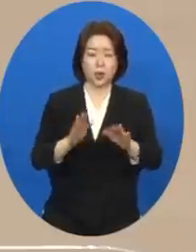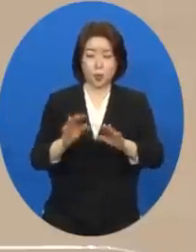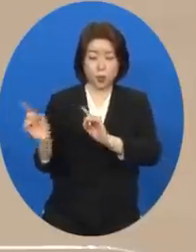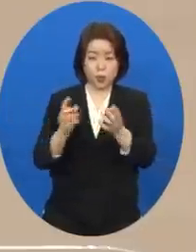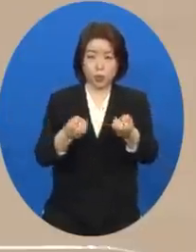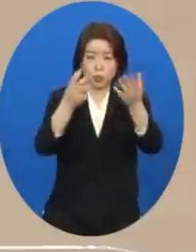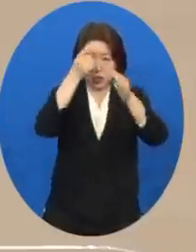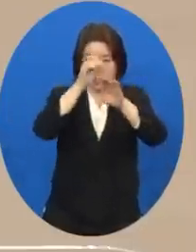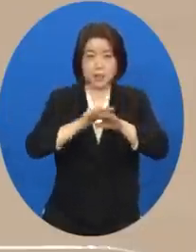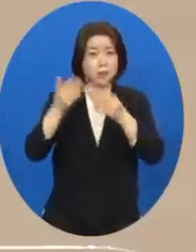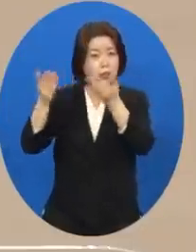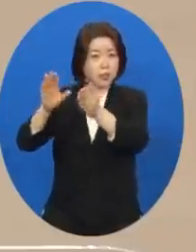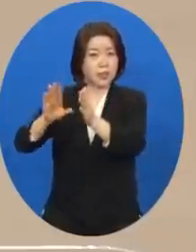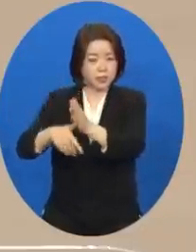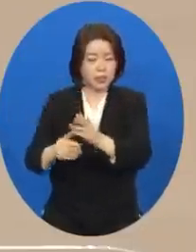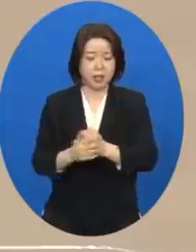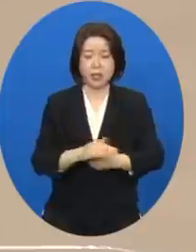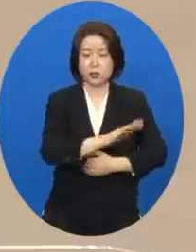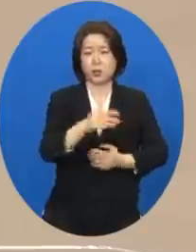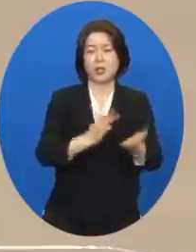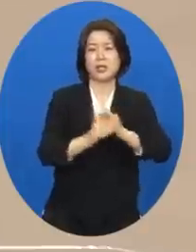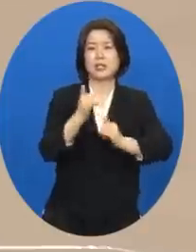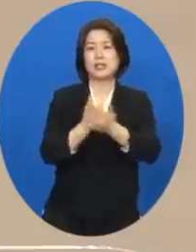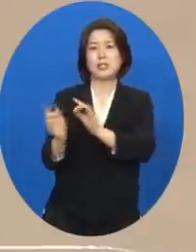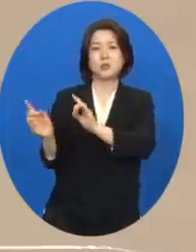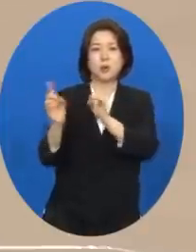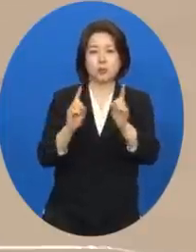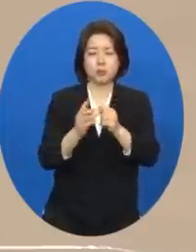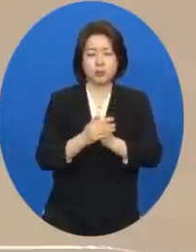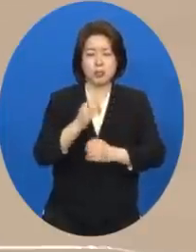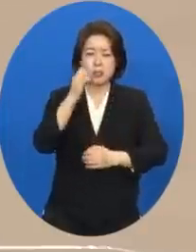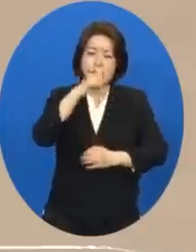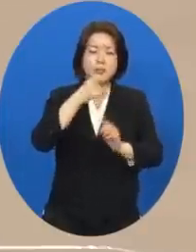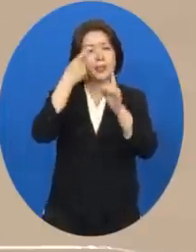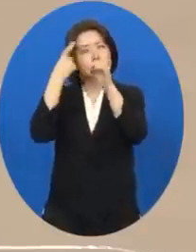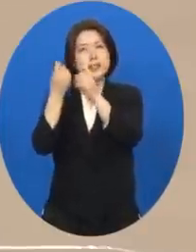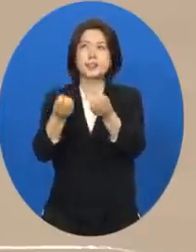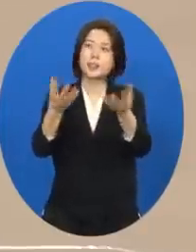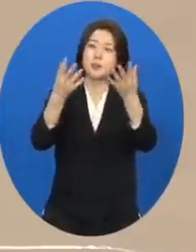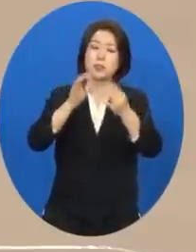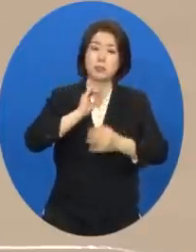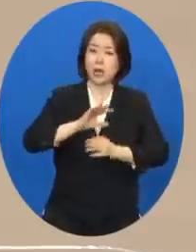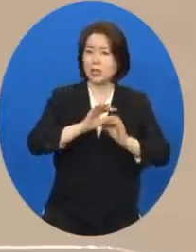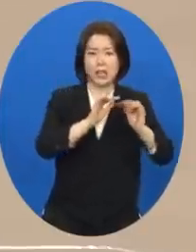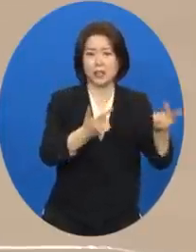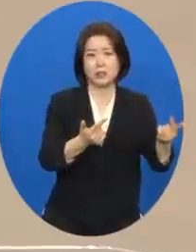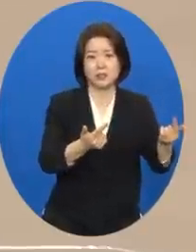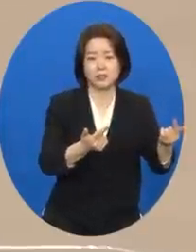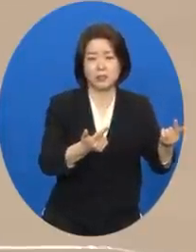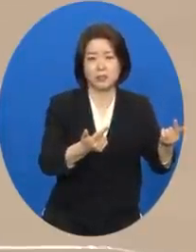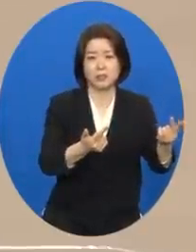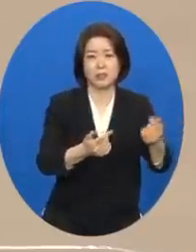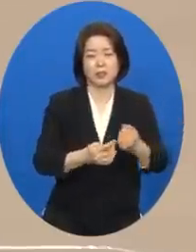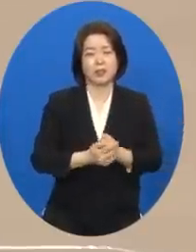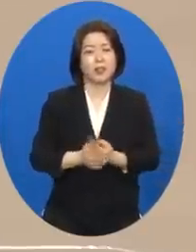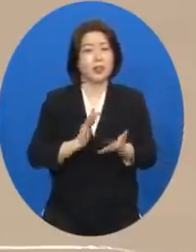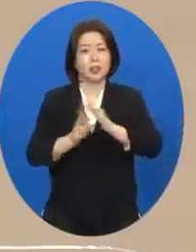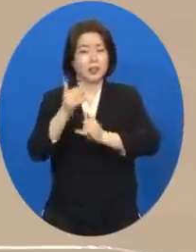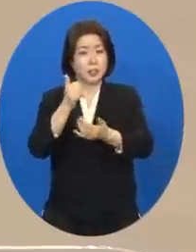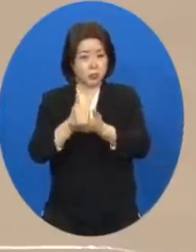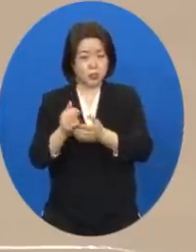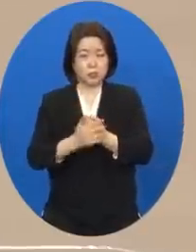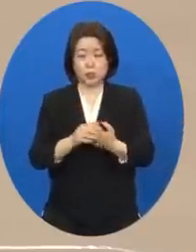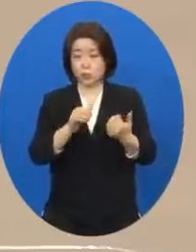드리면서 우리는 예수님의 부활을 그저 기념하는 기념식을 하고 있는게 아니에요 예수님은